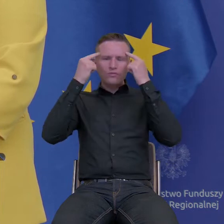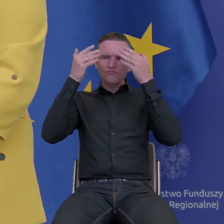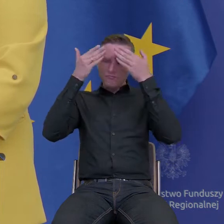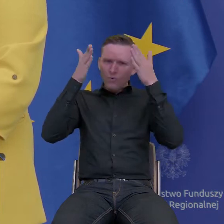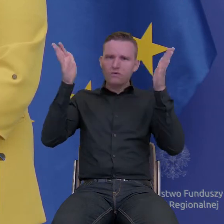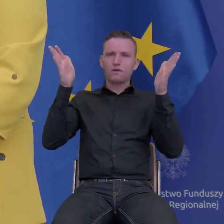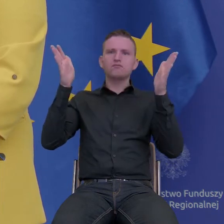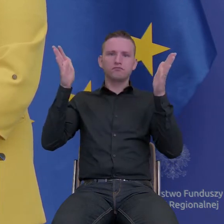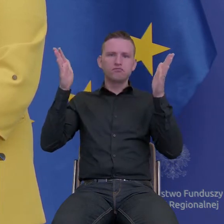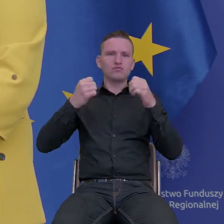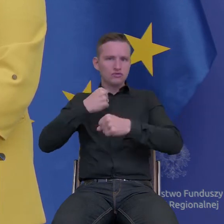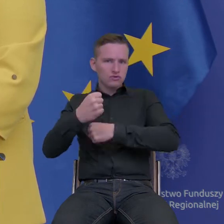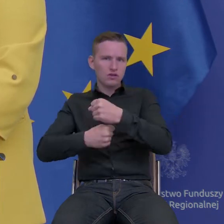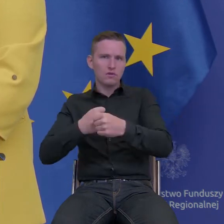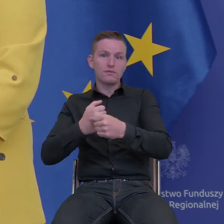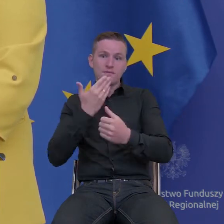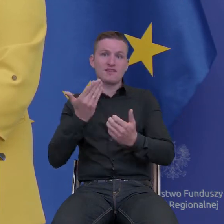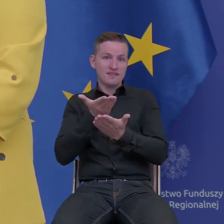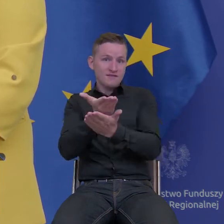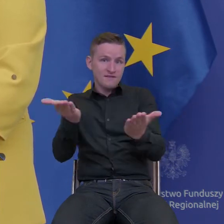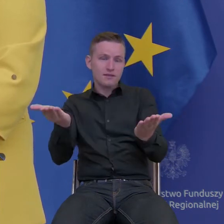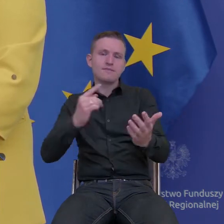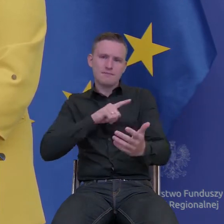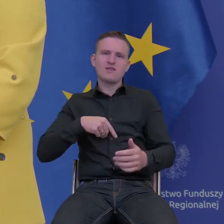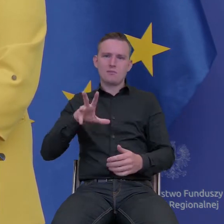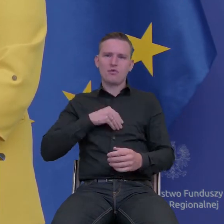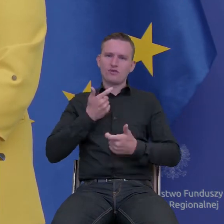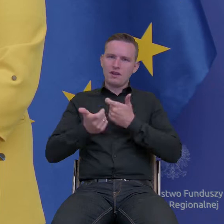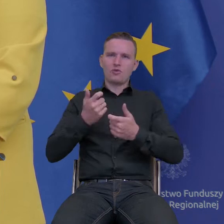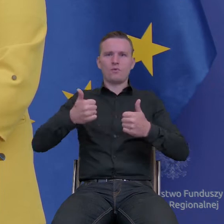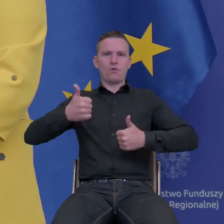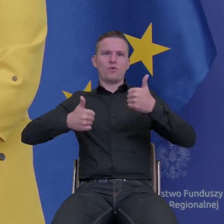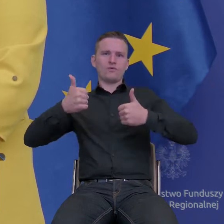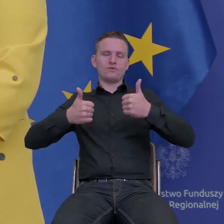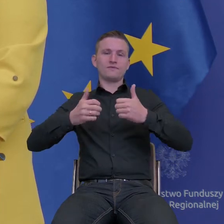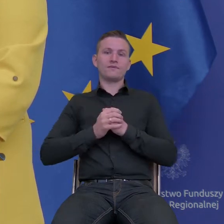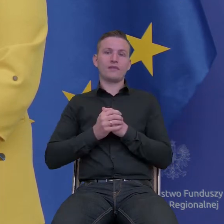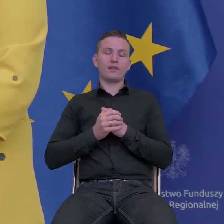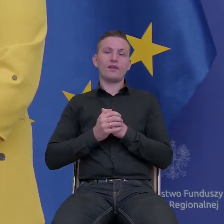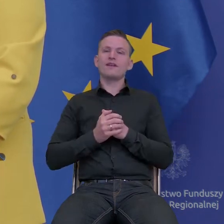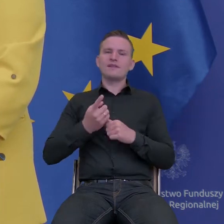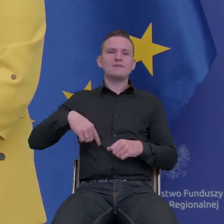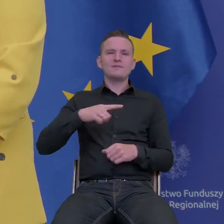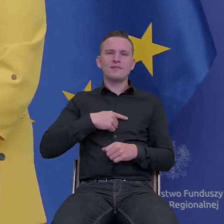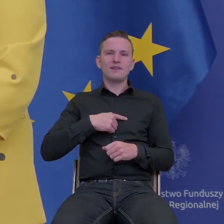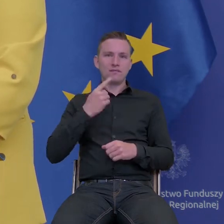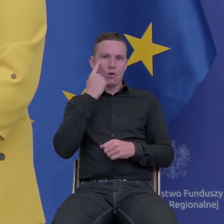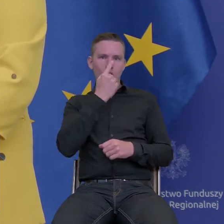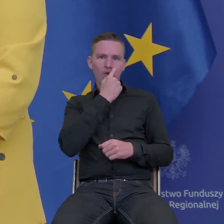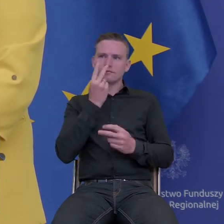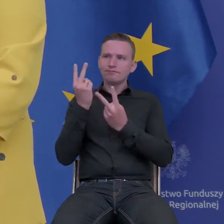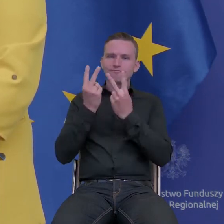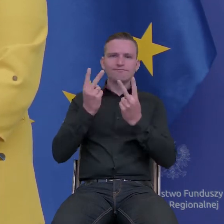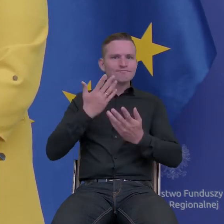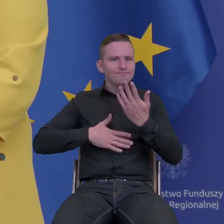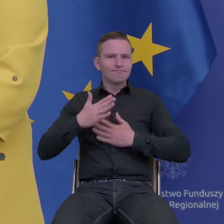wpłynęły. Bardzo dziękuję za wasz wkład pracy w to, w jaki sposób kształtujecie państwo młodzież, w